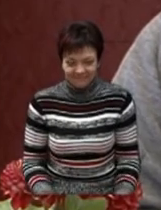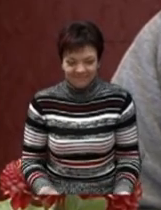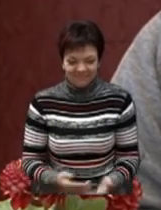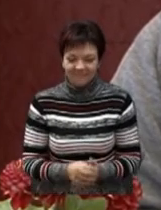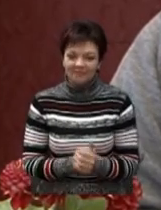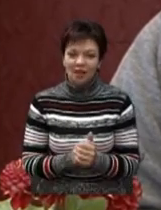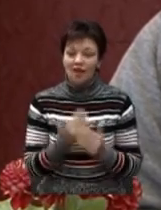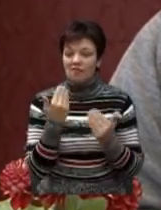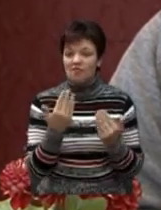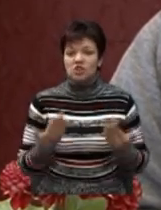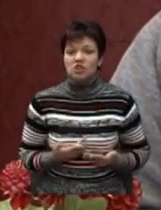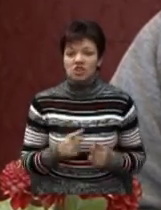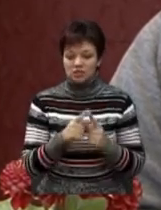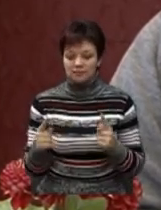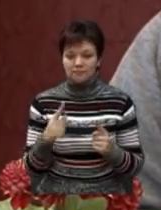жизнь за полгода.